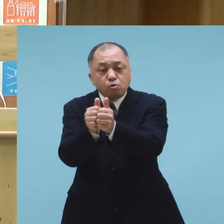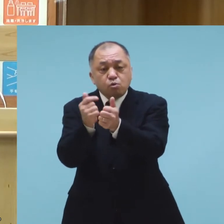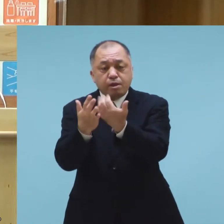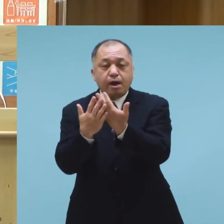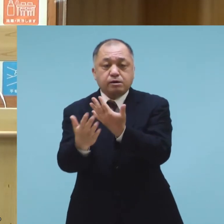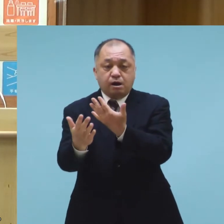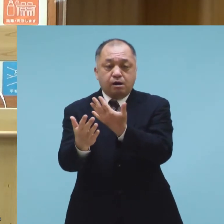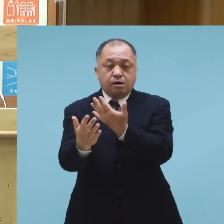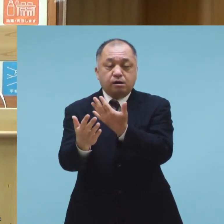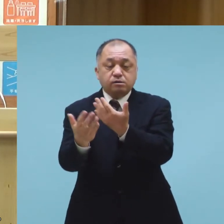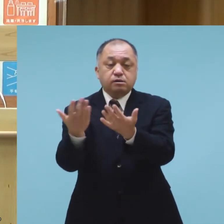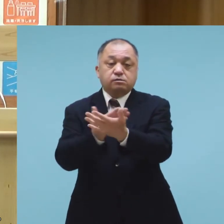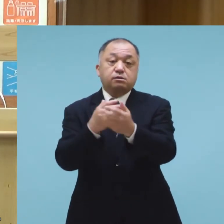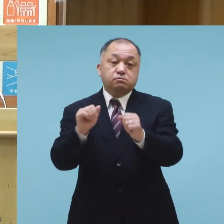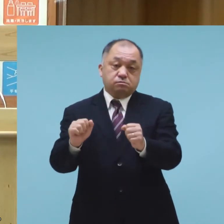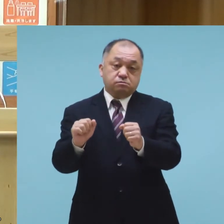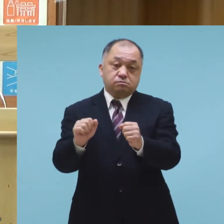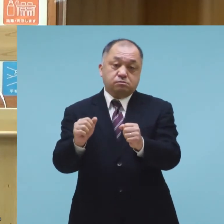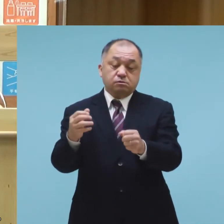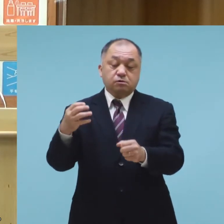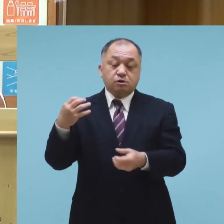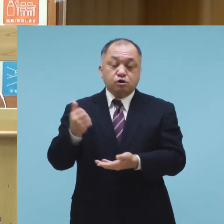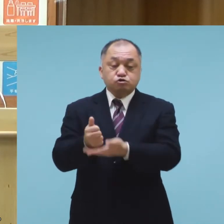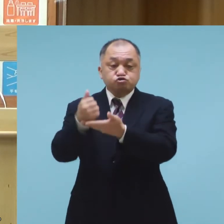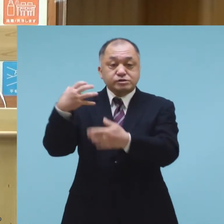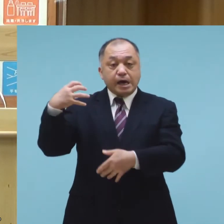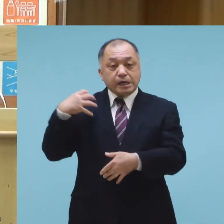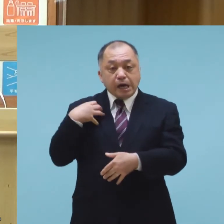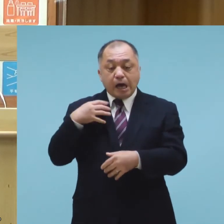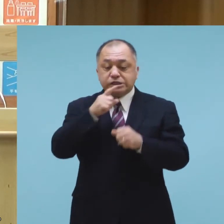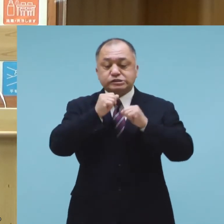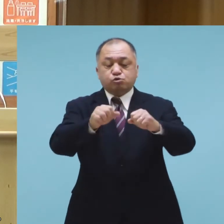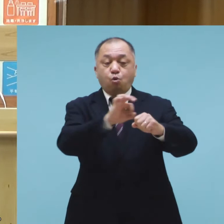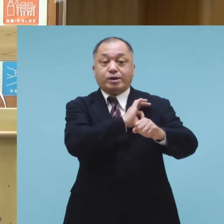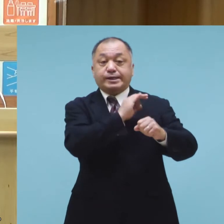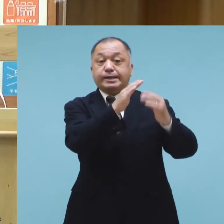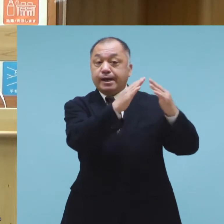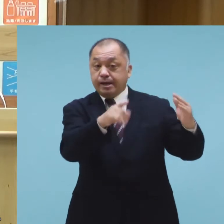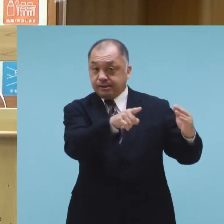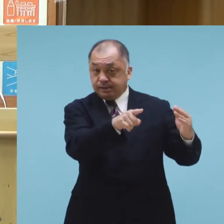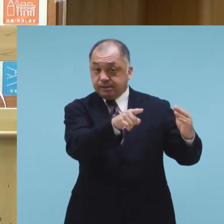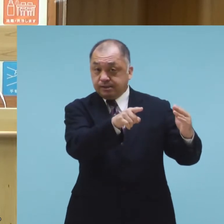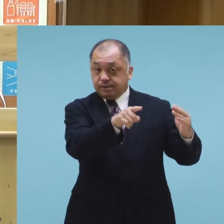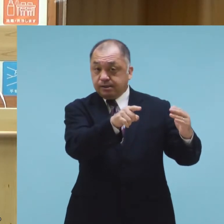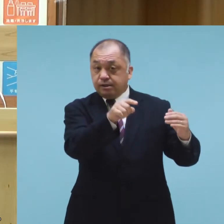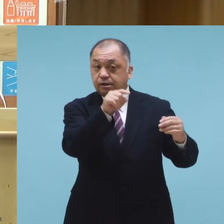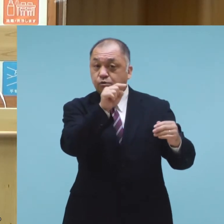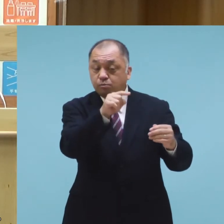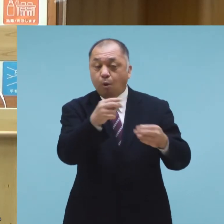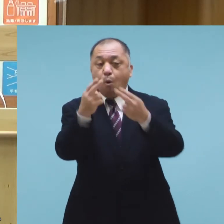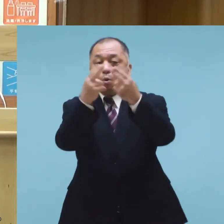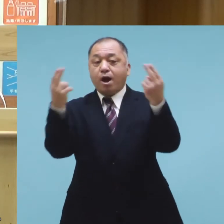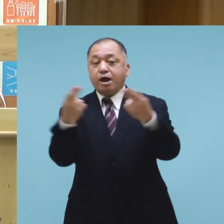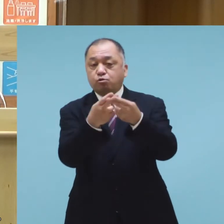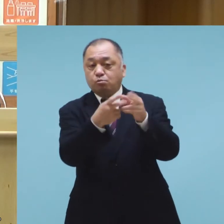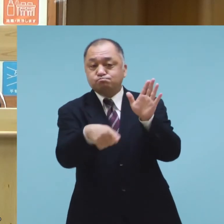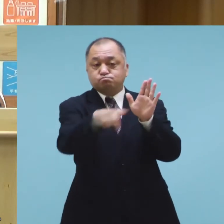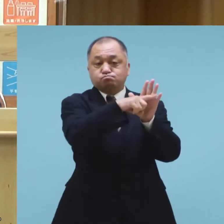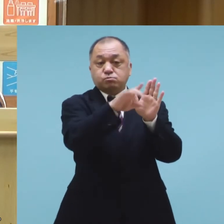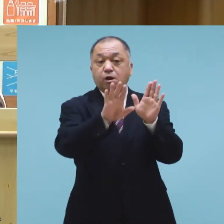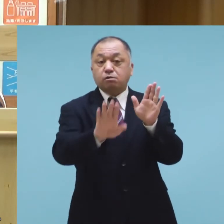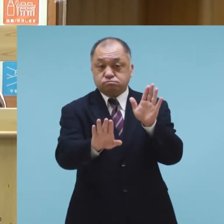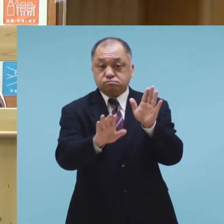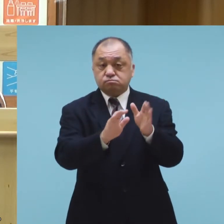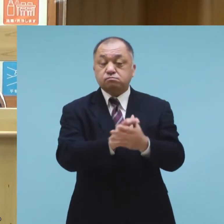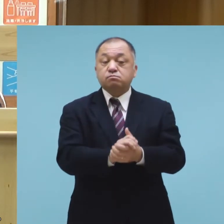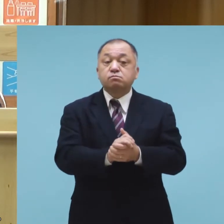あるんですけれども、一方主催が実行委員会ということで、北海道がトップを連ねています。こう